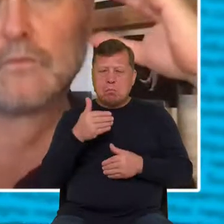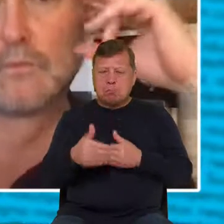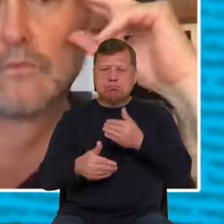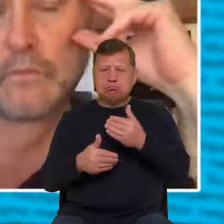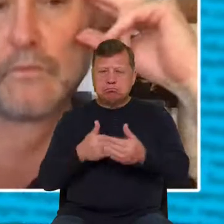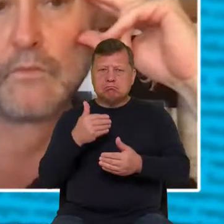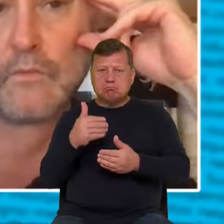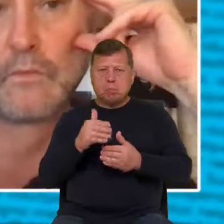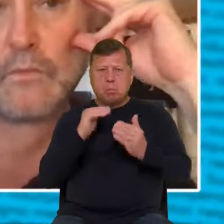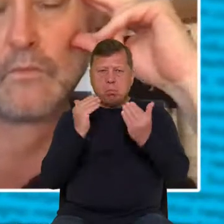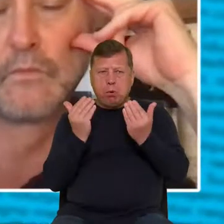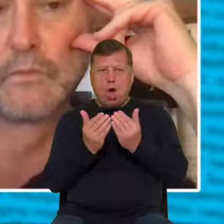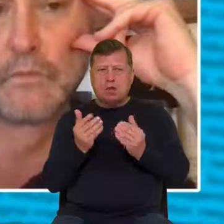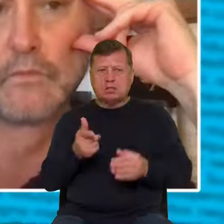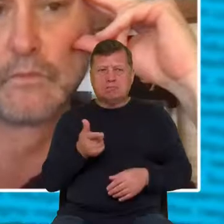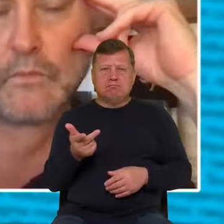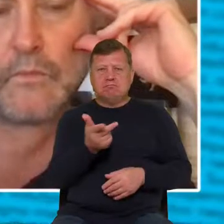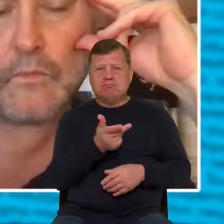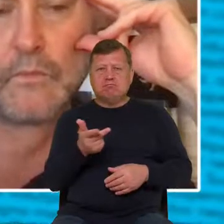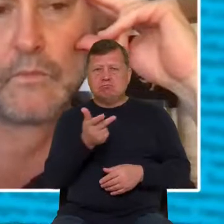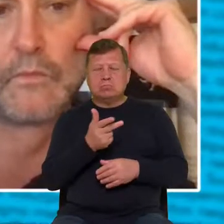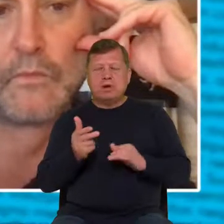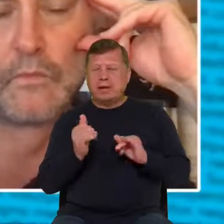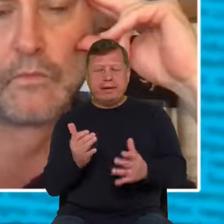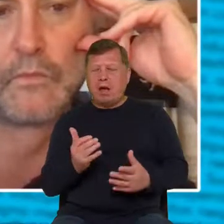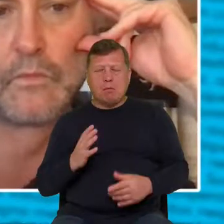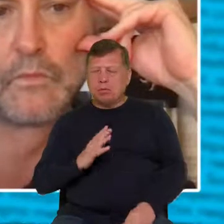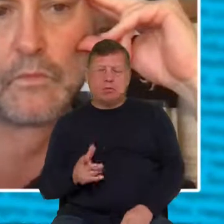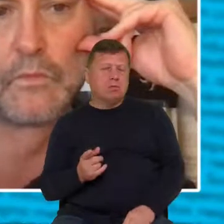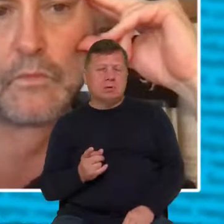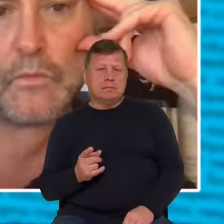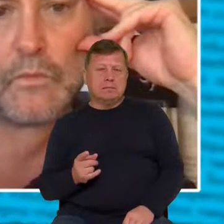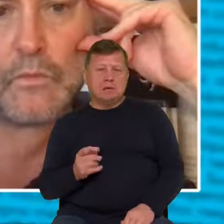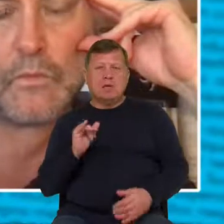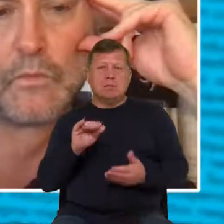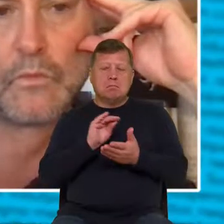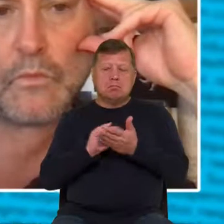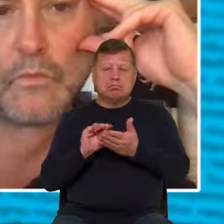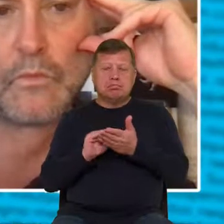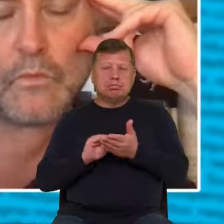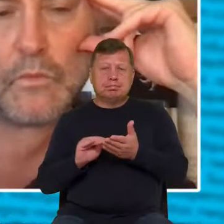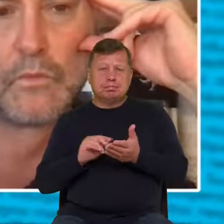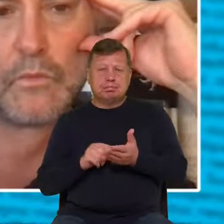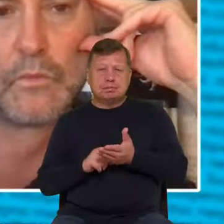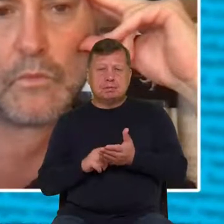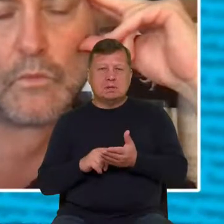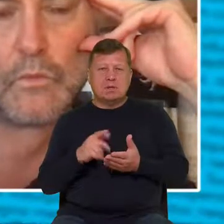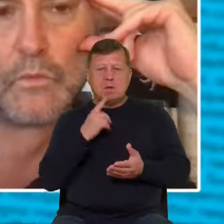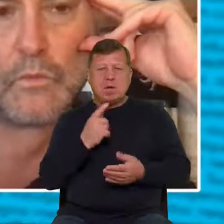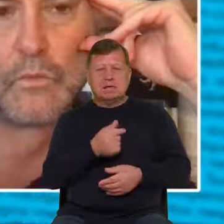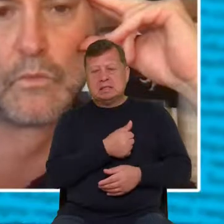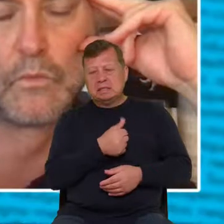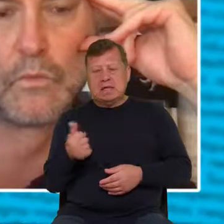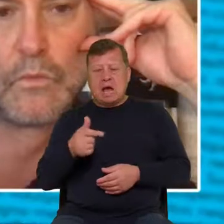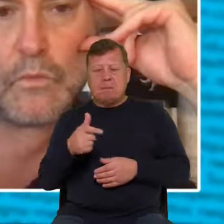proces poznawania się, no i właśnie pisania jako taki niesamotny proces.